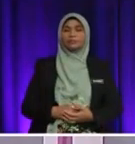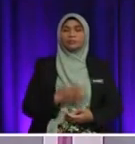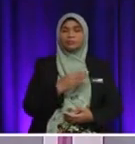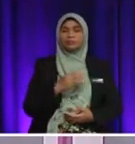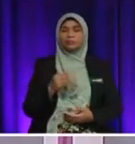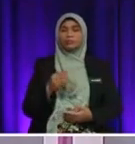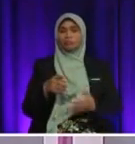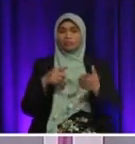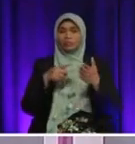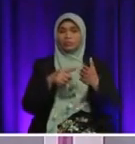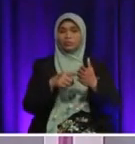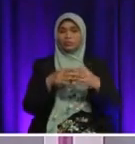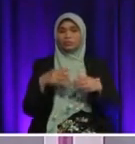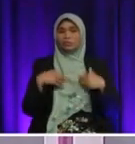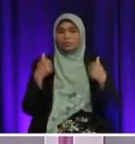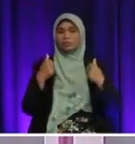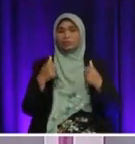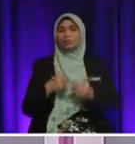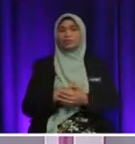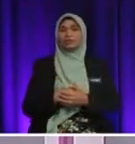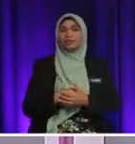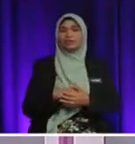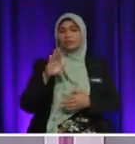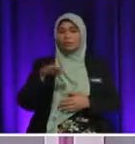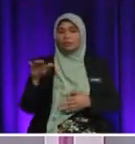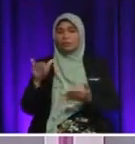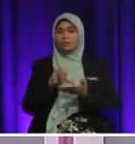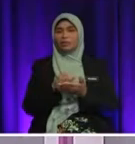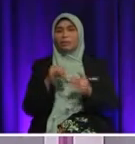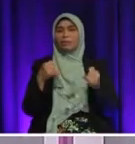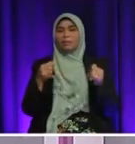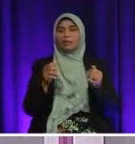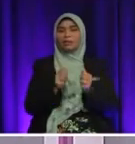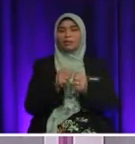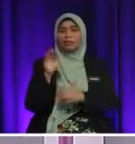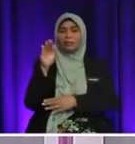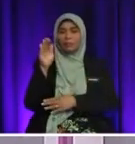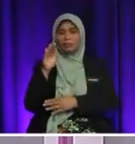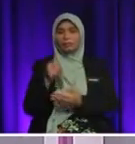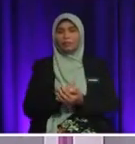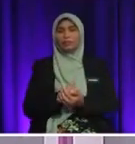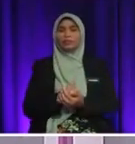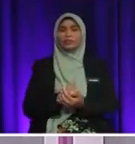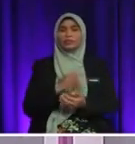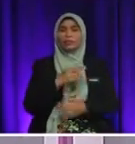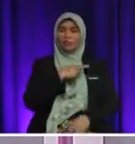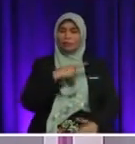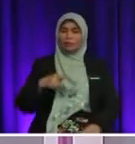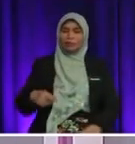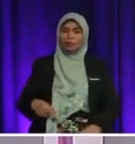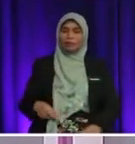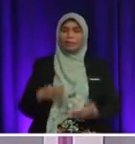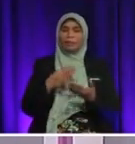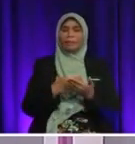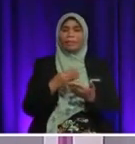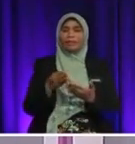Menunjukkan kehebatannya bermain dengan anak ular naga. Yang mana akhirnya raja telah menghadiahkan. Dapat hadiah,